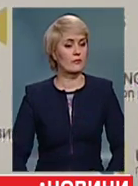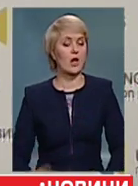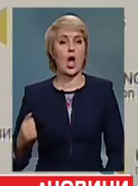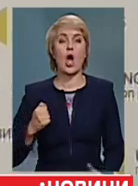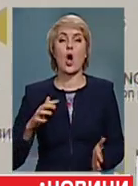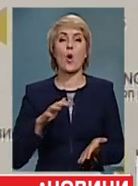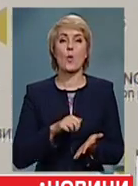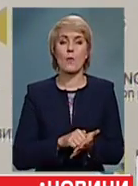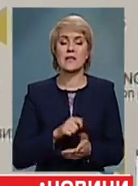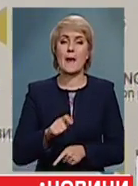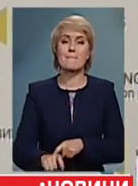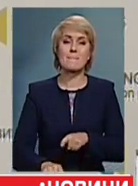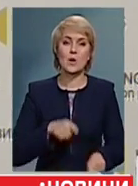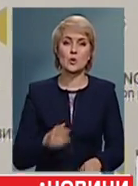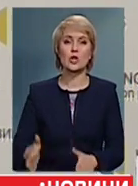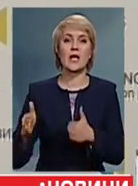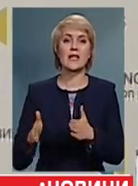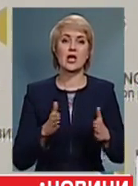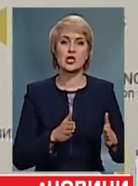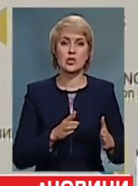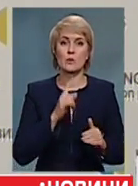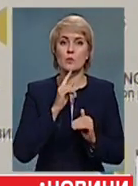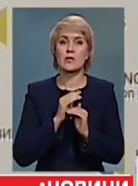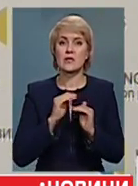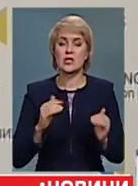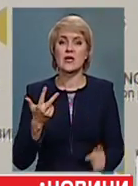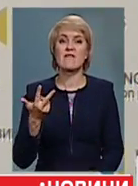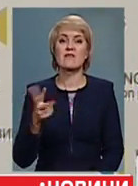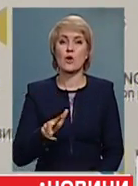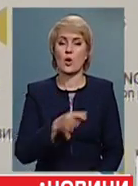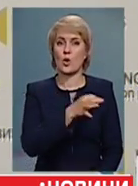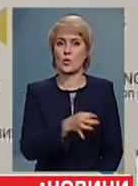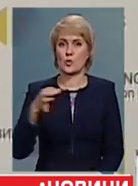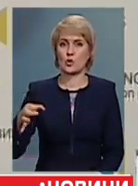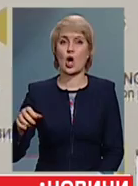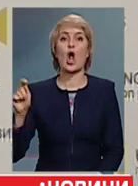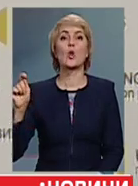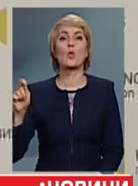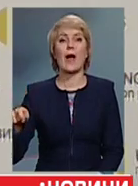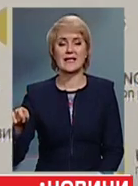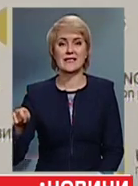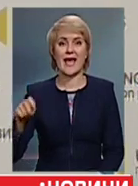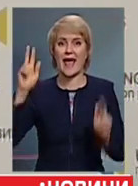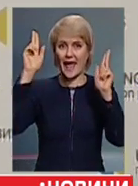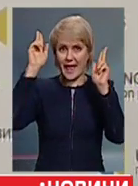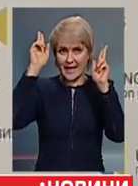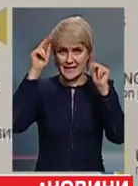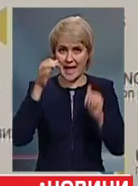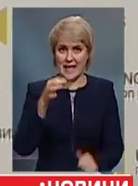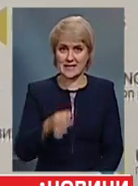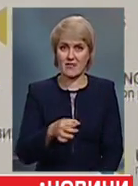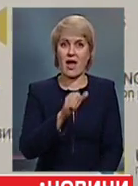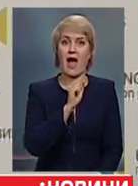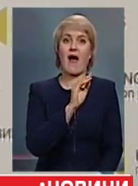Окупанти порушили режим тиші у 3 гарячих точках. Це Луганське, Зайцеве та Авдіївка. І вдень, і